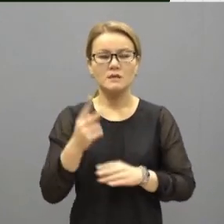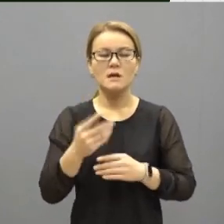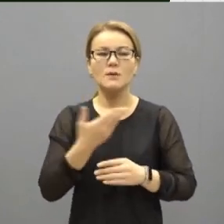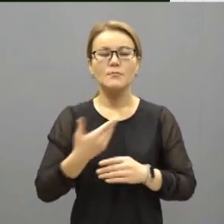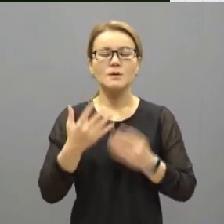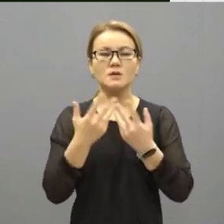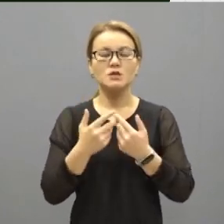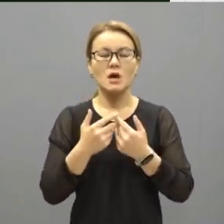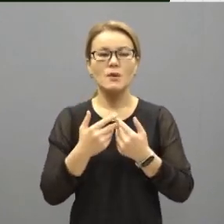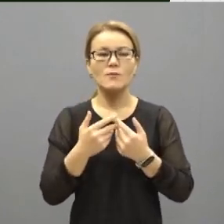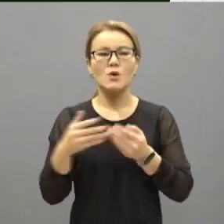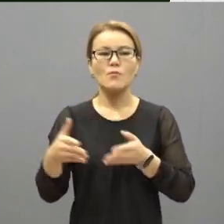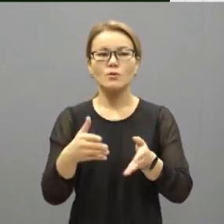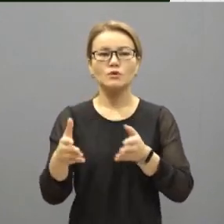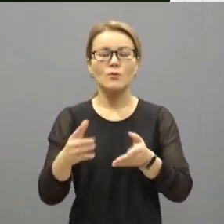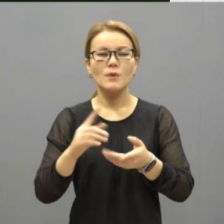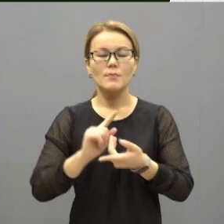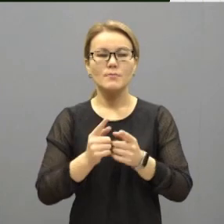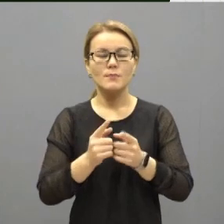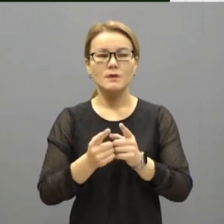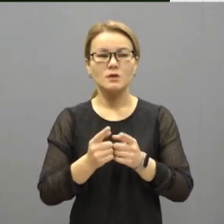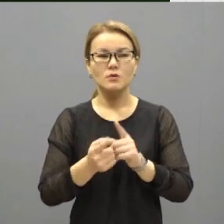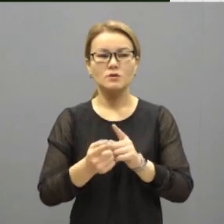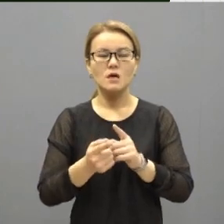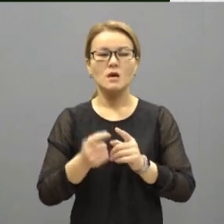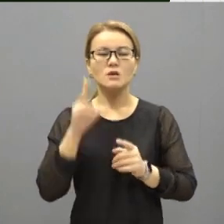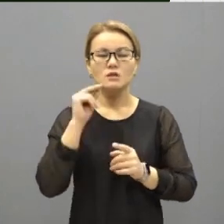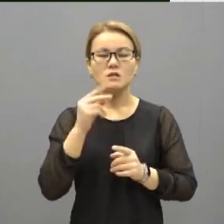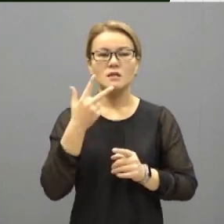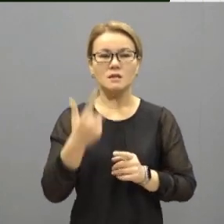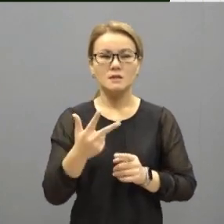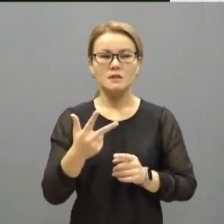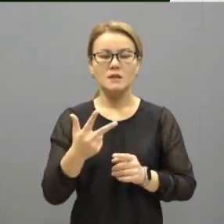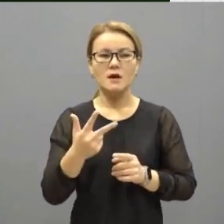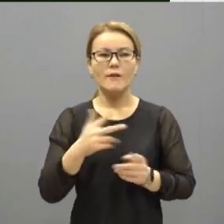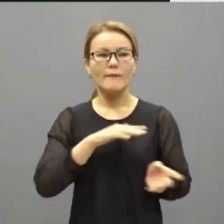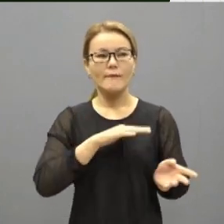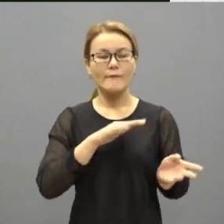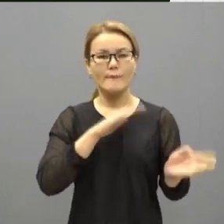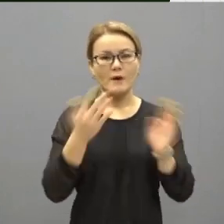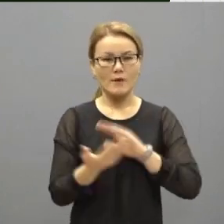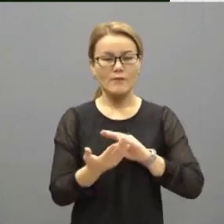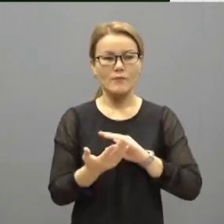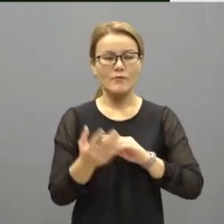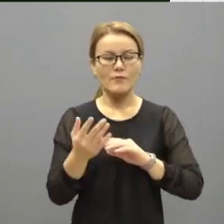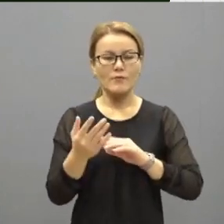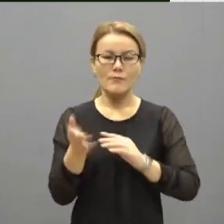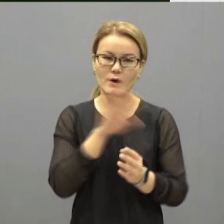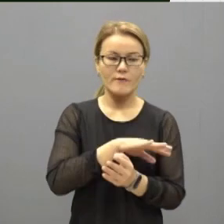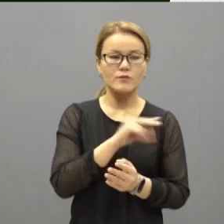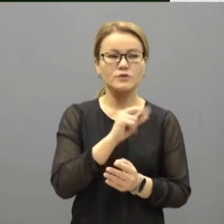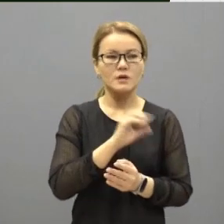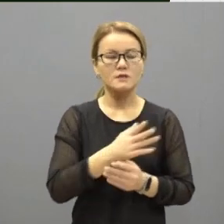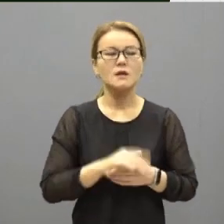его путем переноса числа 3 через знак равно в правую часть. Получаем равенство x